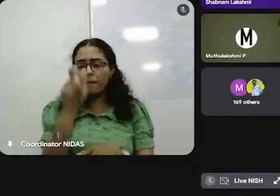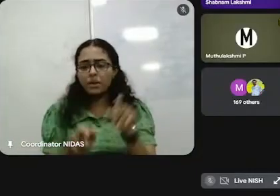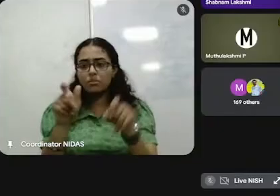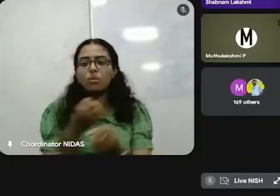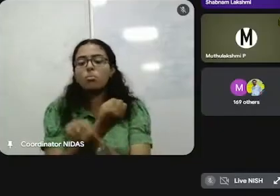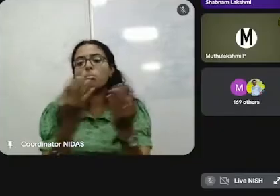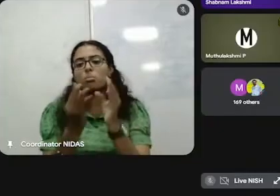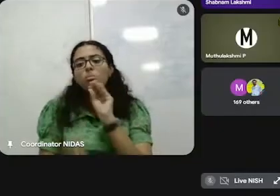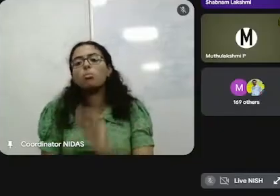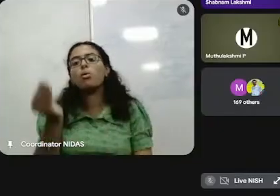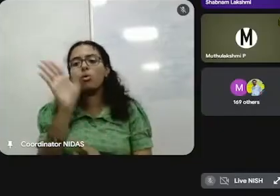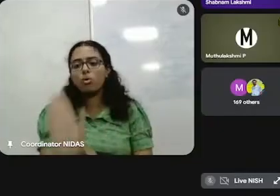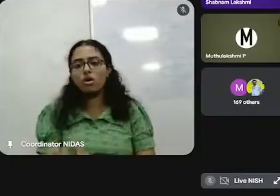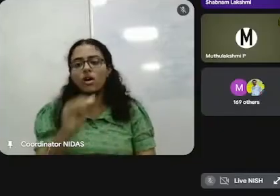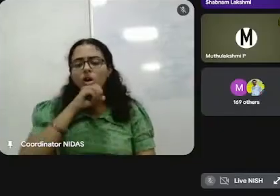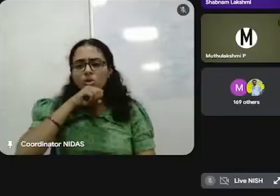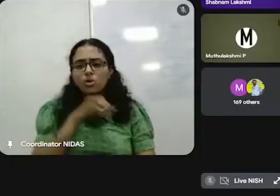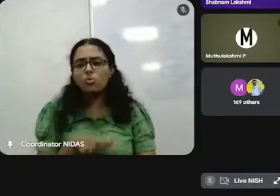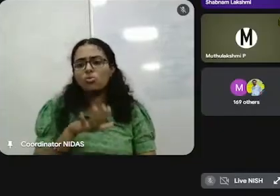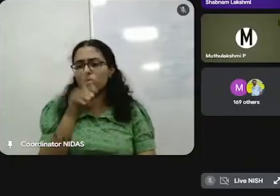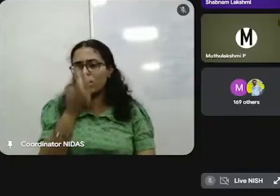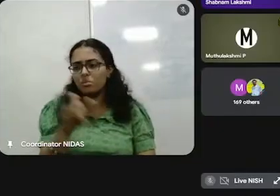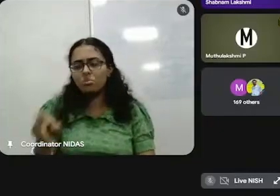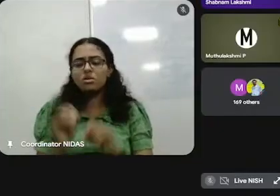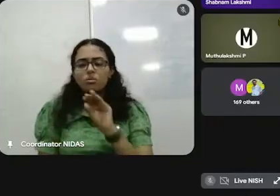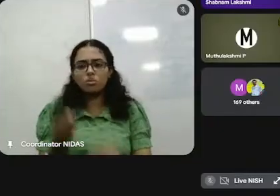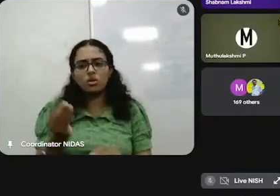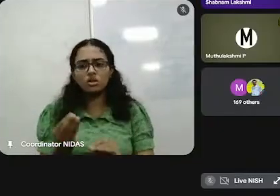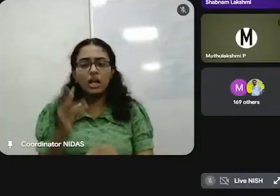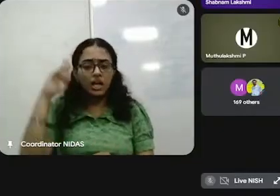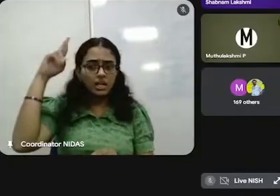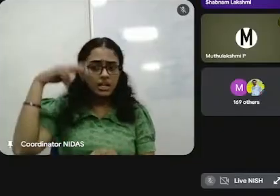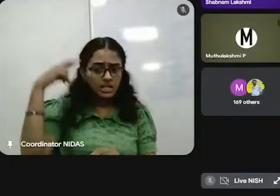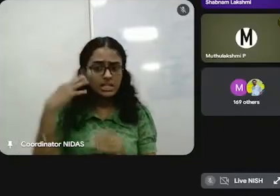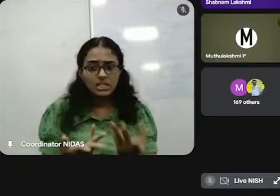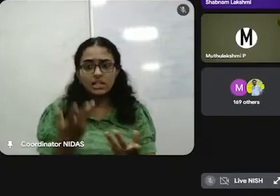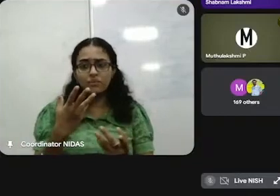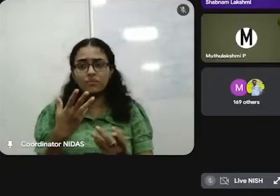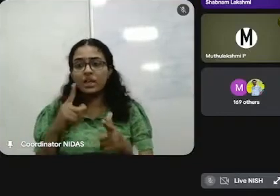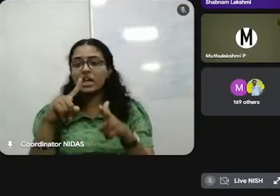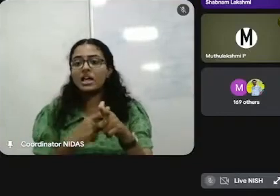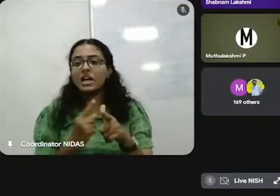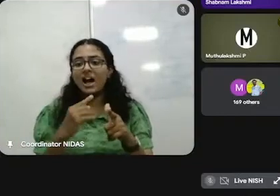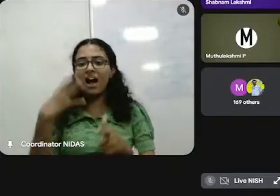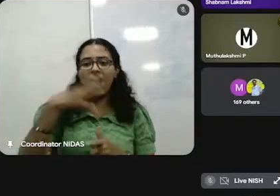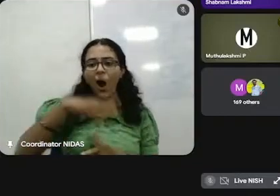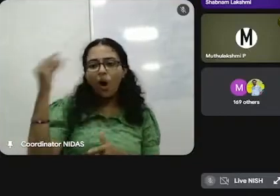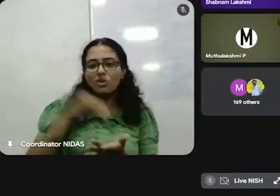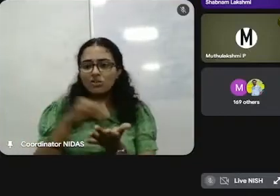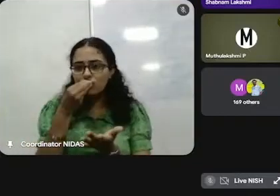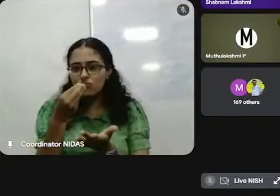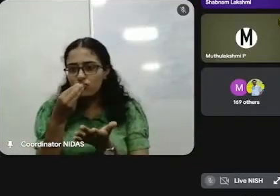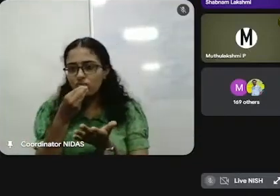വളരെ യങ് കുട്ടികൾക്ക് ഇപ്പൊ വളരെ കൂടുതലാണ്. അപ്പൊ അതിന്റെ റീസൺസ് എന്ന് പറഞ്ഞാൽ ഒന്ന് ജങ്ക് ഫുഡ് എന്ന് പറയുന്നത്